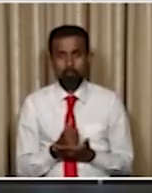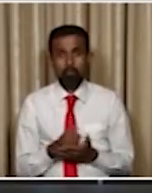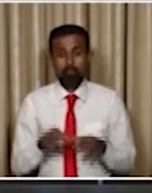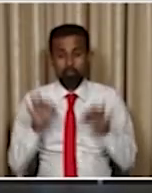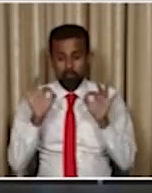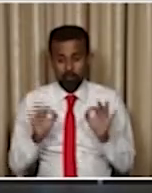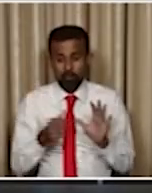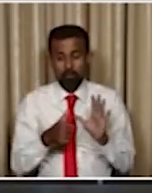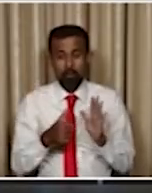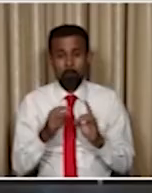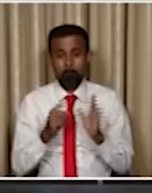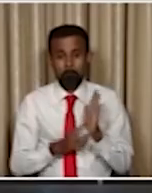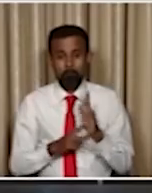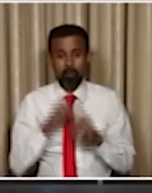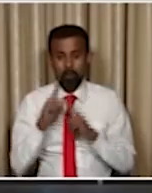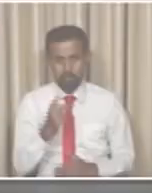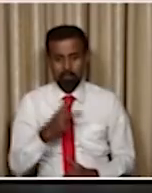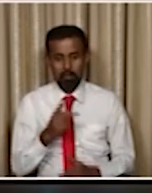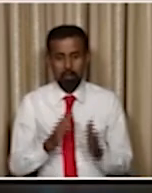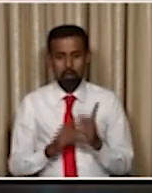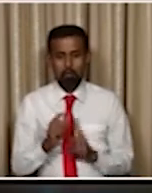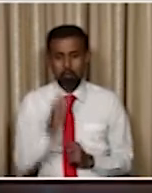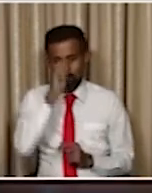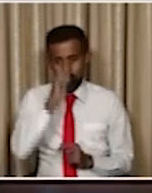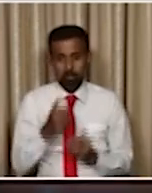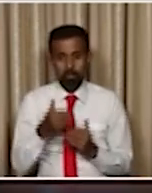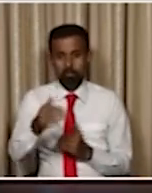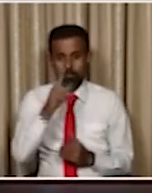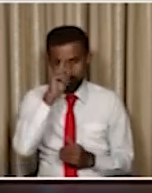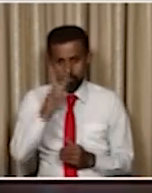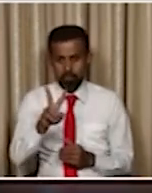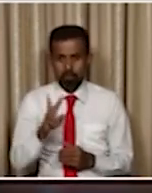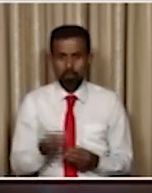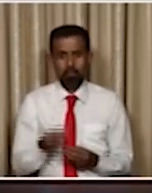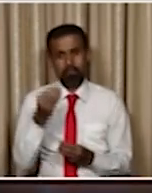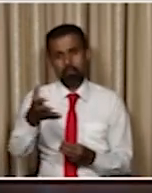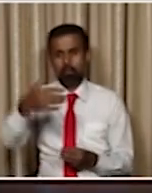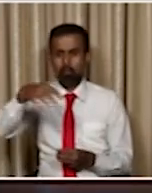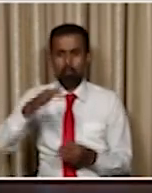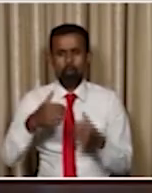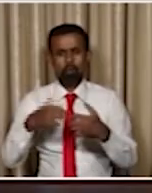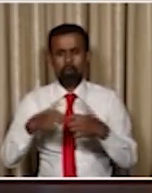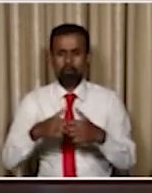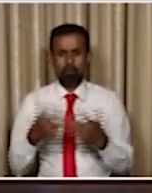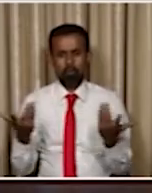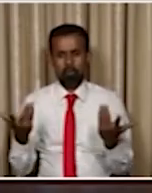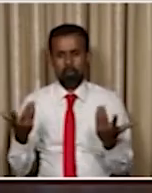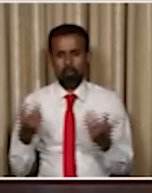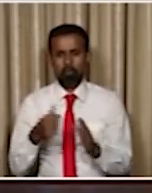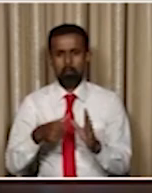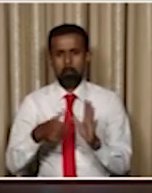පනත් කෙටුම්පත් පිළිබඳව සාකච්ඡාවක් ඇති කිරීම සඳහා. ඉදිරි සති දෙක ඇතුළතම දෙන්න පුළුවන් වෙලාවක් කිසි ගැටලුවක් නැහැ. මේ